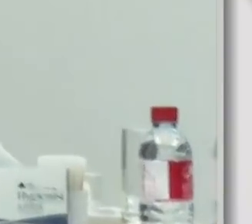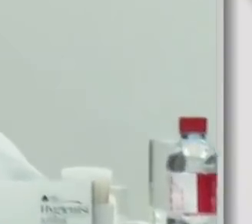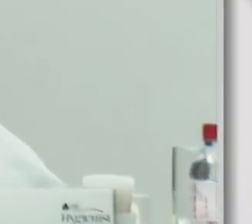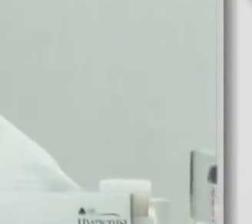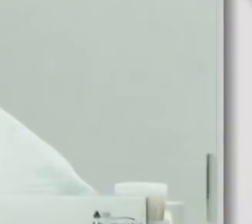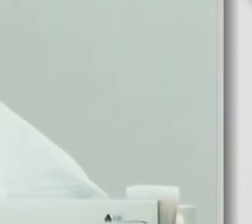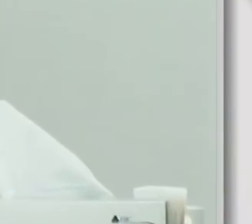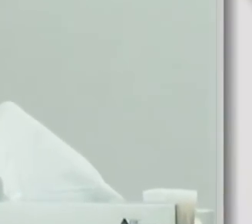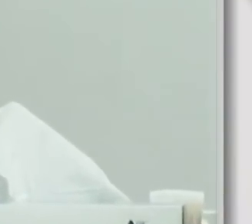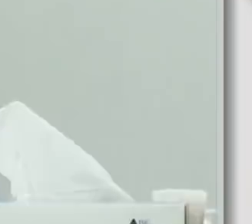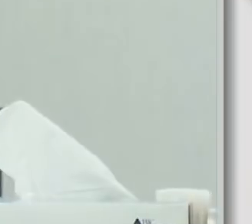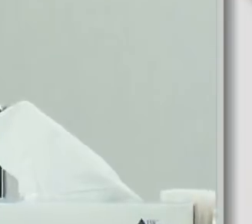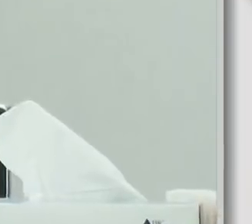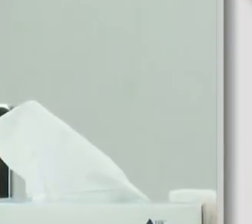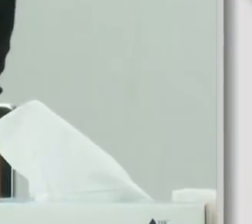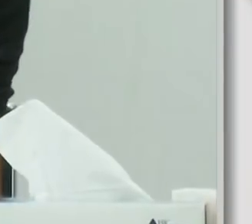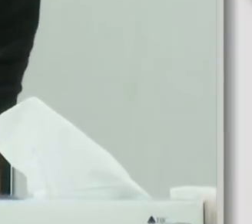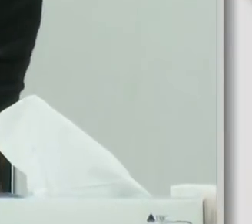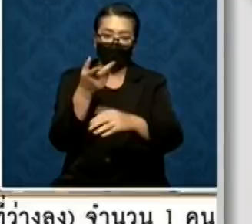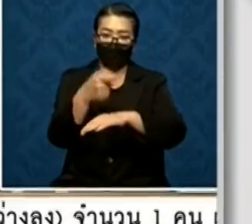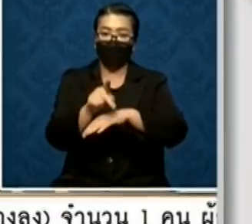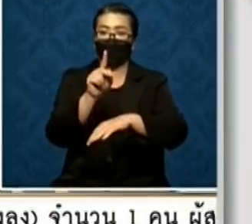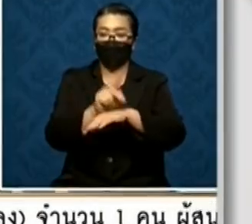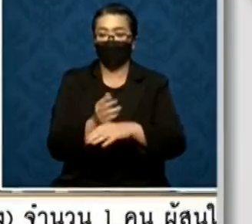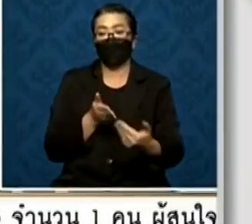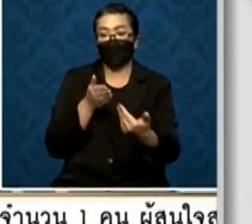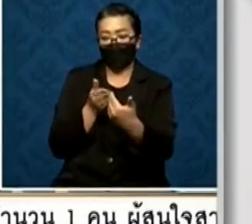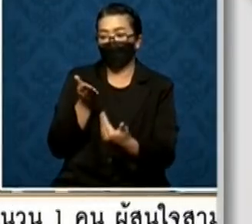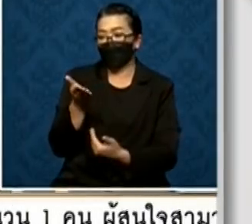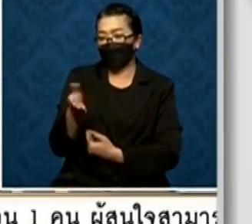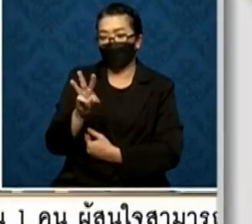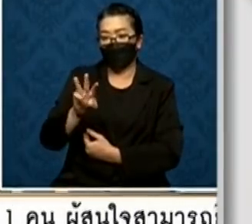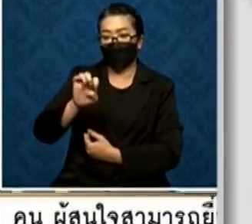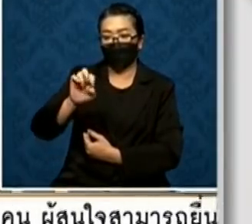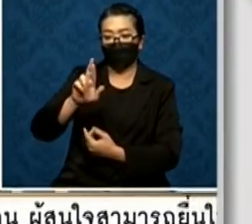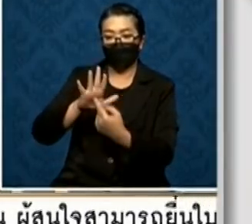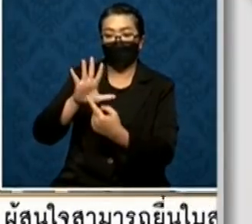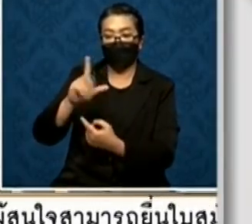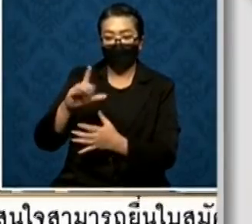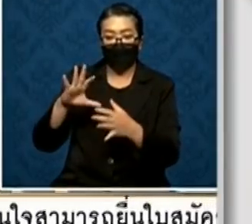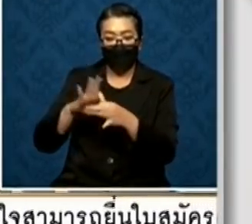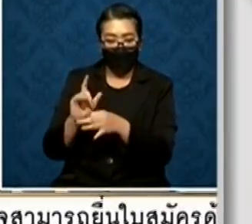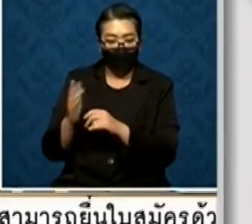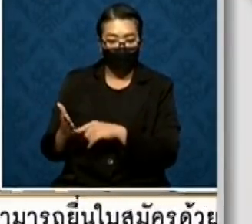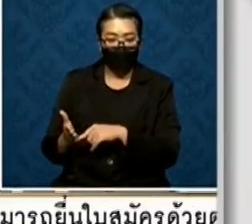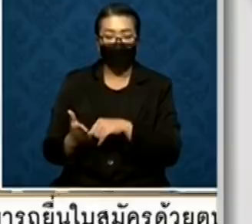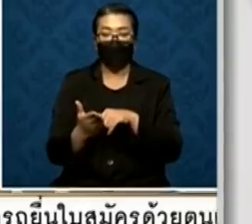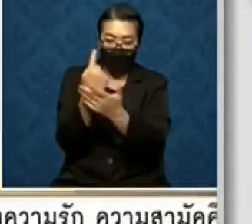ครับแล้วผมคิดว่าสุดท้ายเนี่ยการคุยด้วยเหตุผล อย่างตรงไปตรงมาโดยที่ไม่ใช่ใช้วาทกรรมประเภ